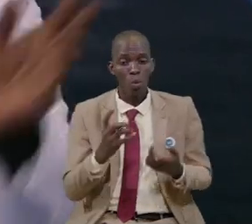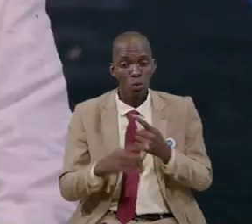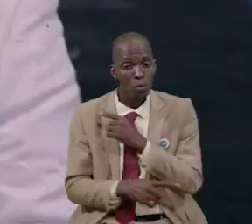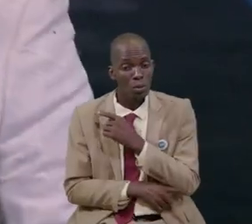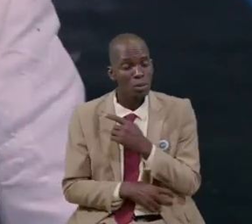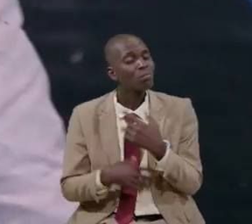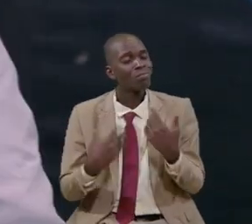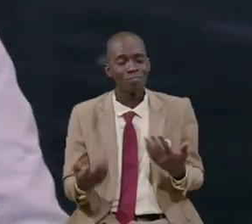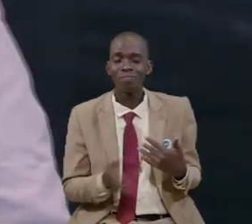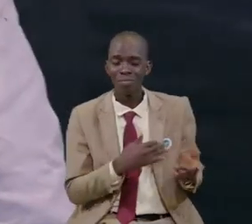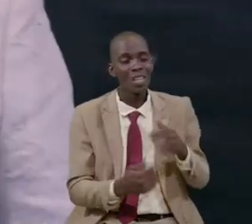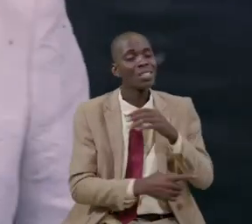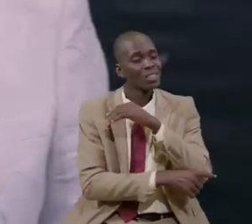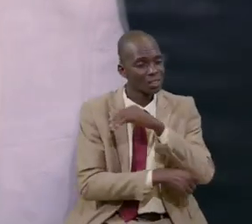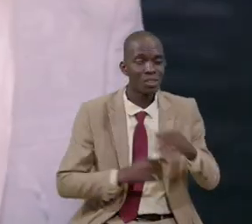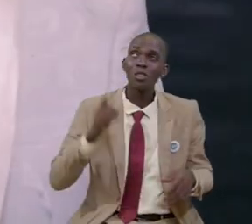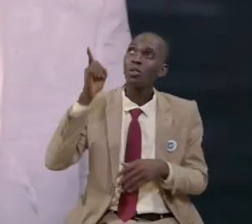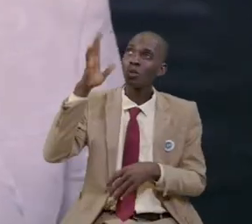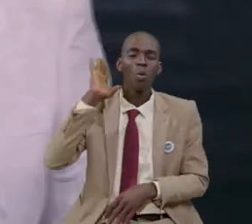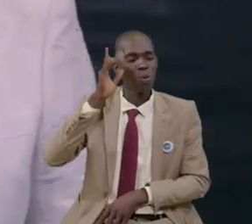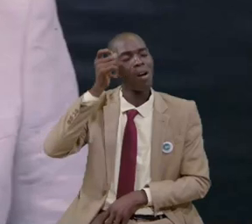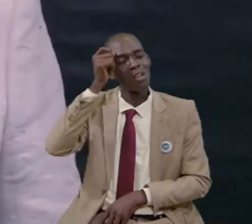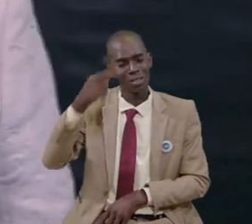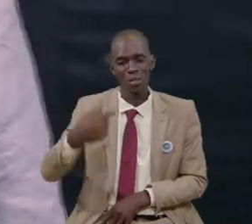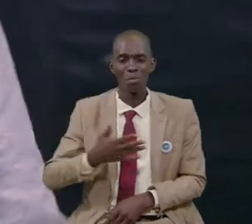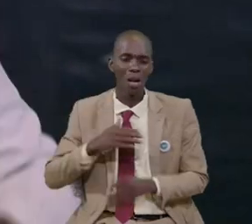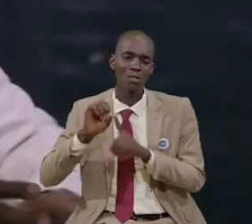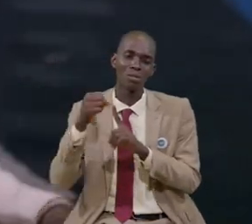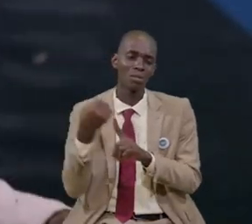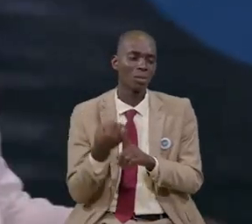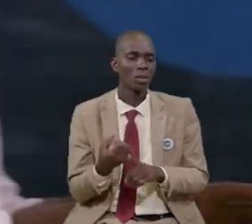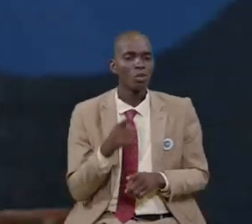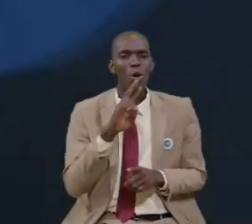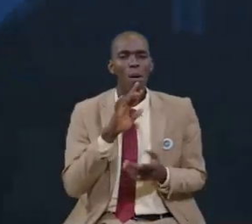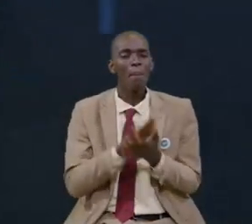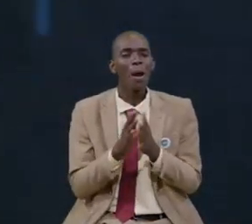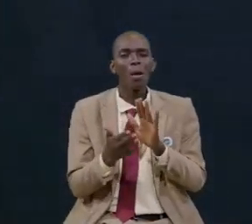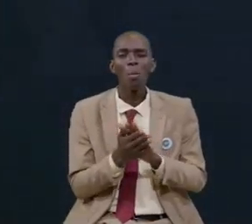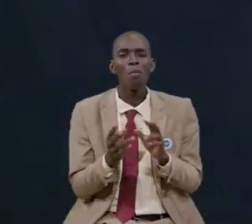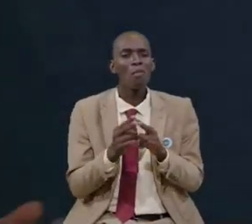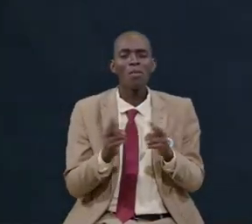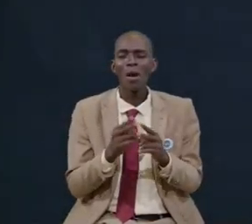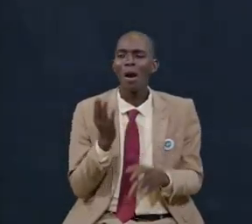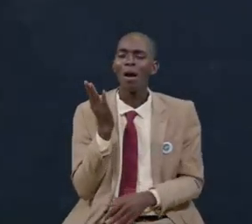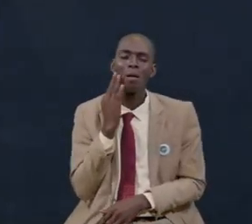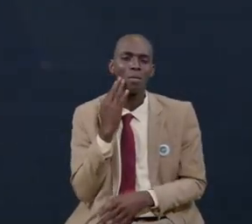à tout un besoin. Non, non, je vais voler. Dieu va me pardonner. Tu es si familier avec